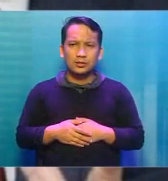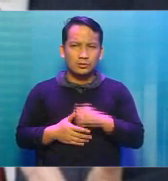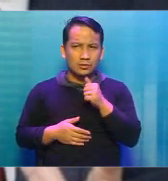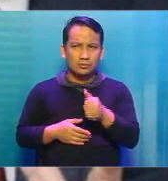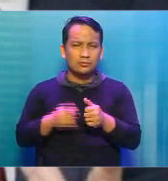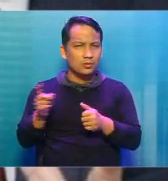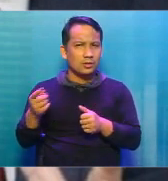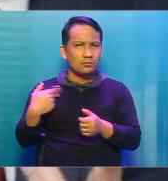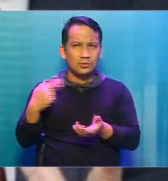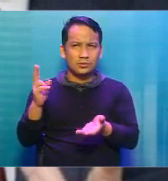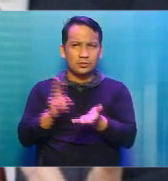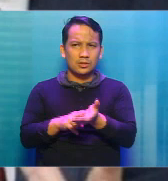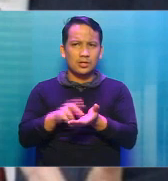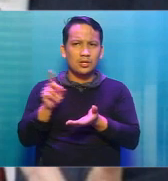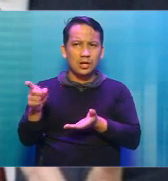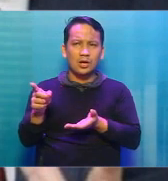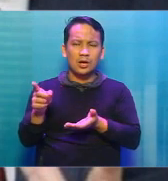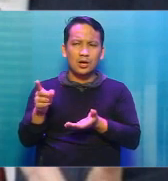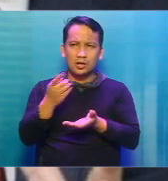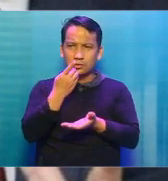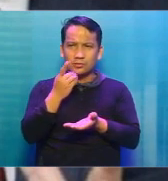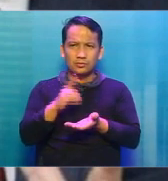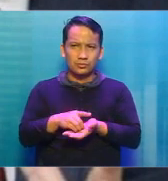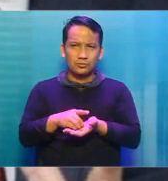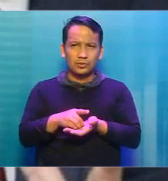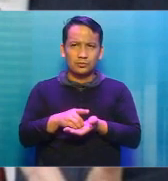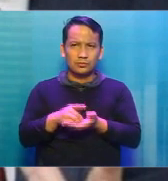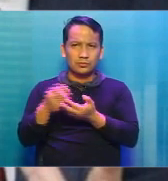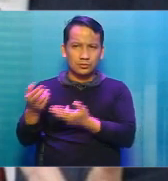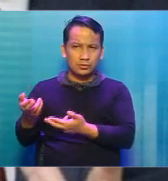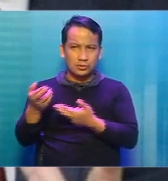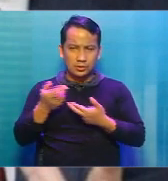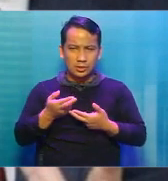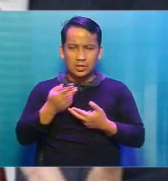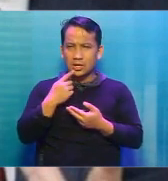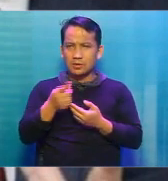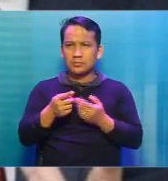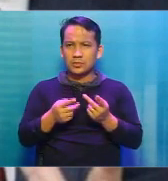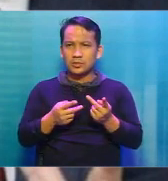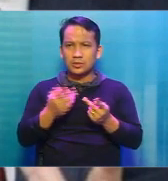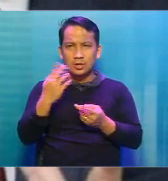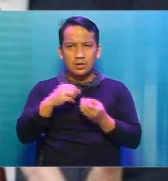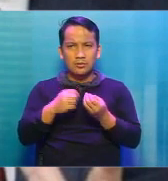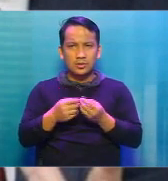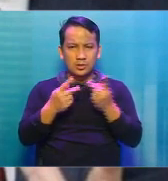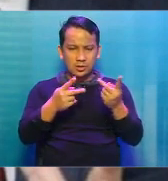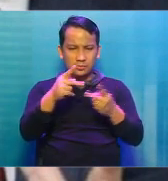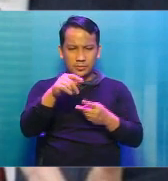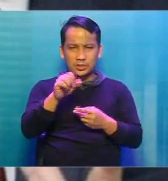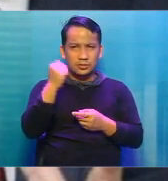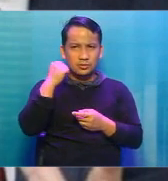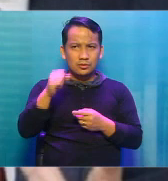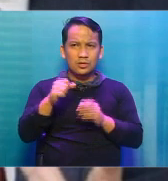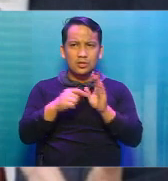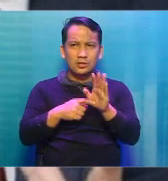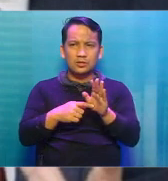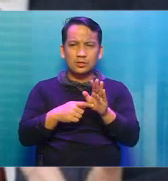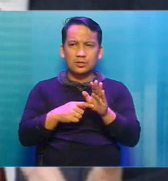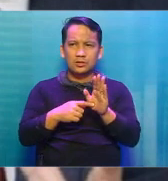2, 2021. Ayaw po naming pirmahan ang mga dokumento referring to the petition in